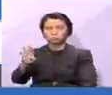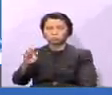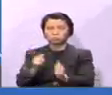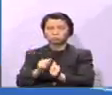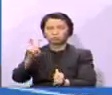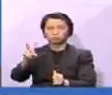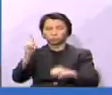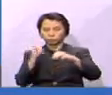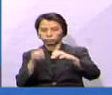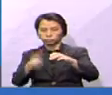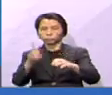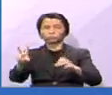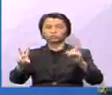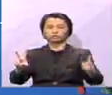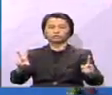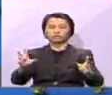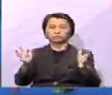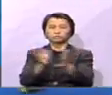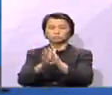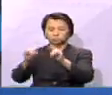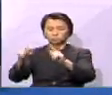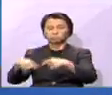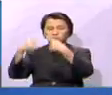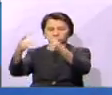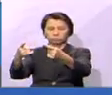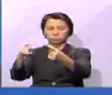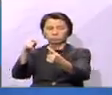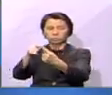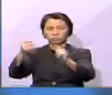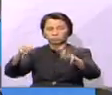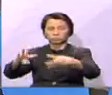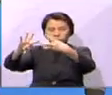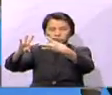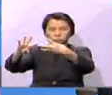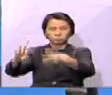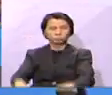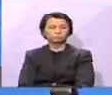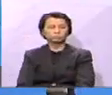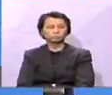dengan 2 gol berbalas 1. Sekaligus melayakkan TNB ke suku akhir.